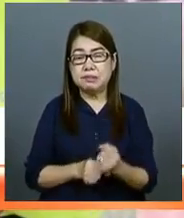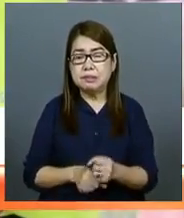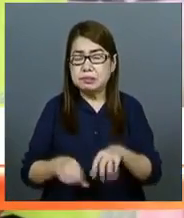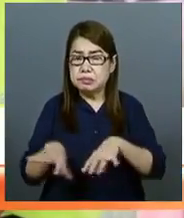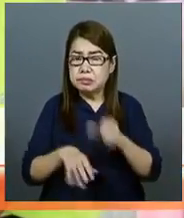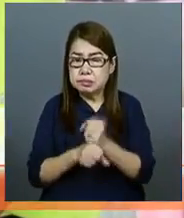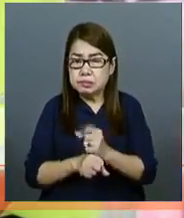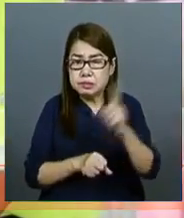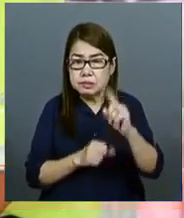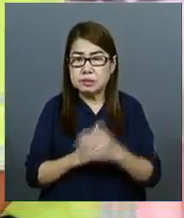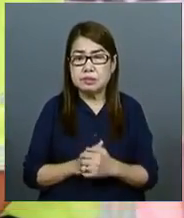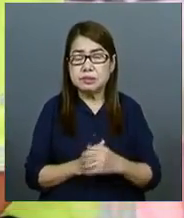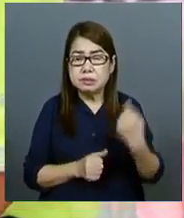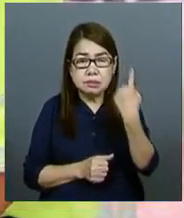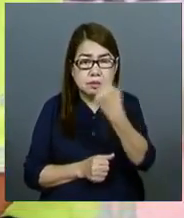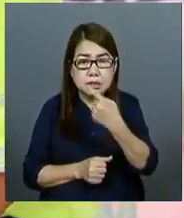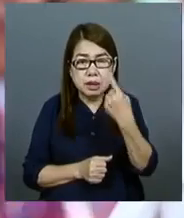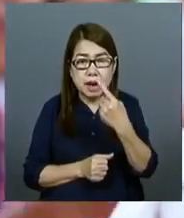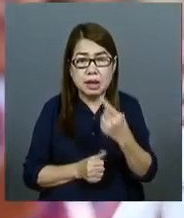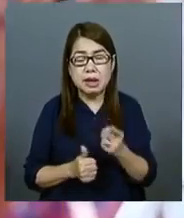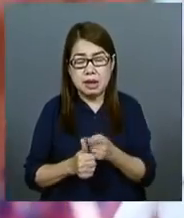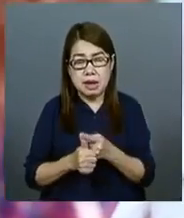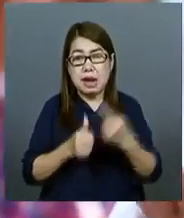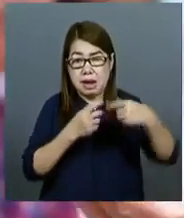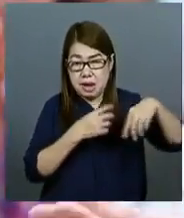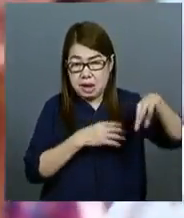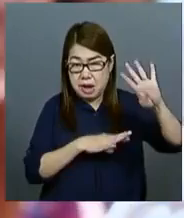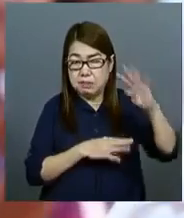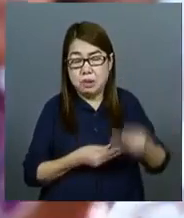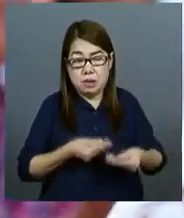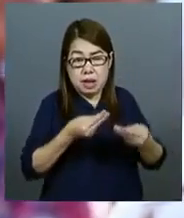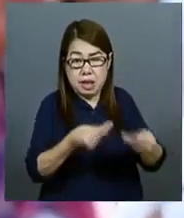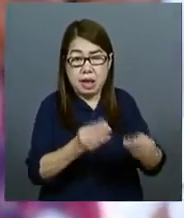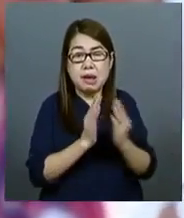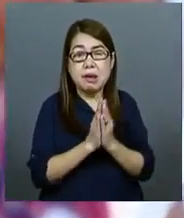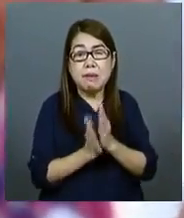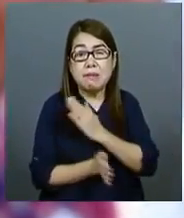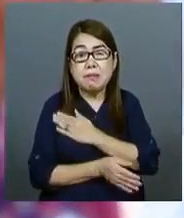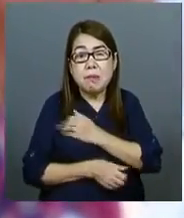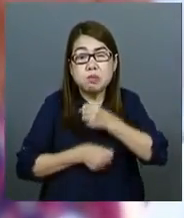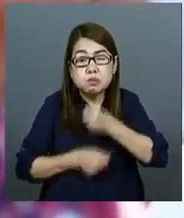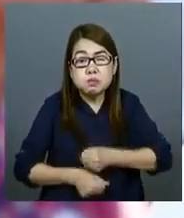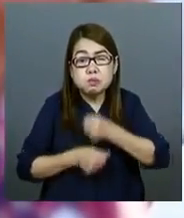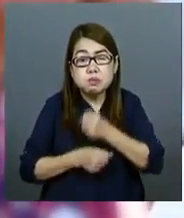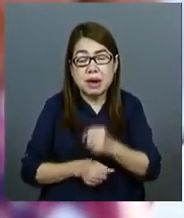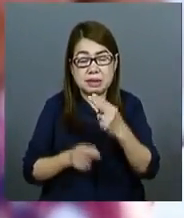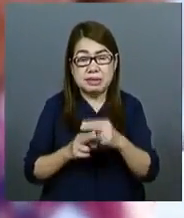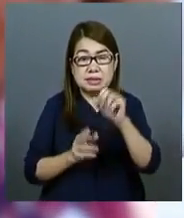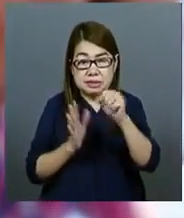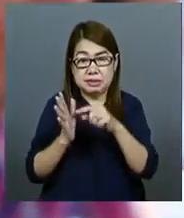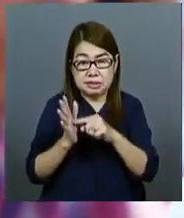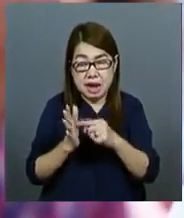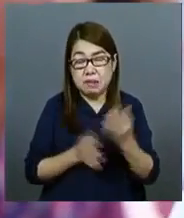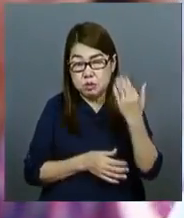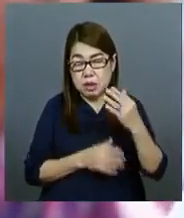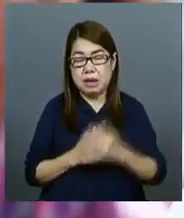มในวันนี้ก็มี1มารำบวงสรวงหลวงปู่สาครับอันที่2ก็คือมา